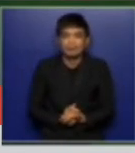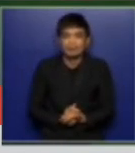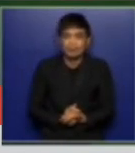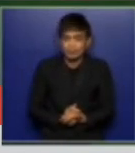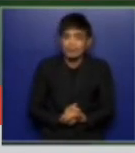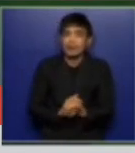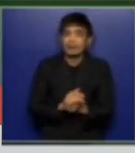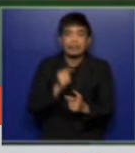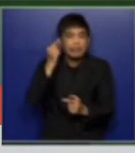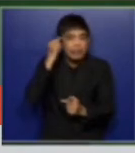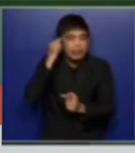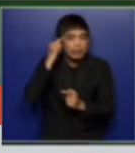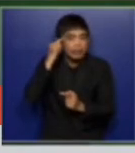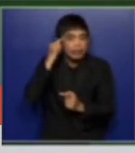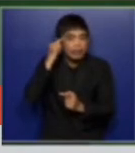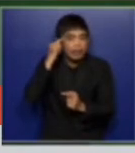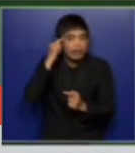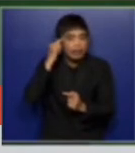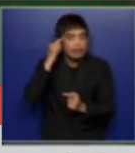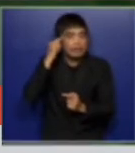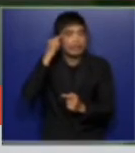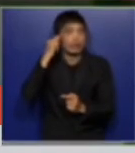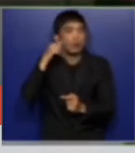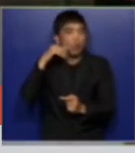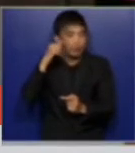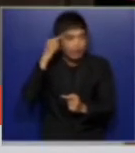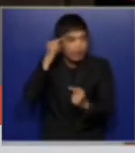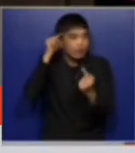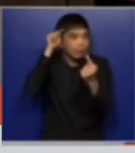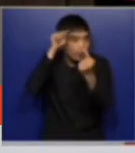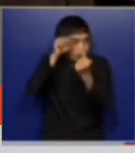การคาดการว่าเศรษฐกิจของไทยจะได้รับผลกระทบ